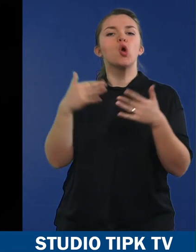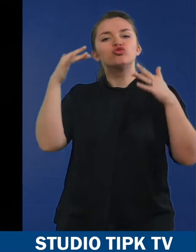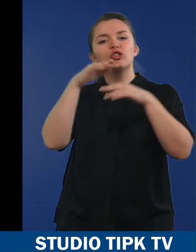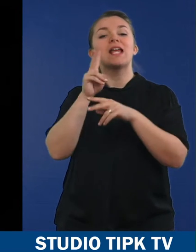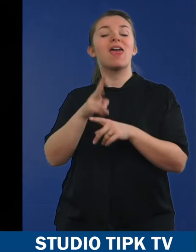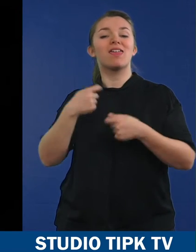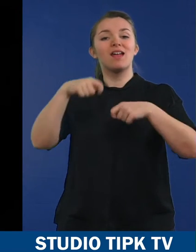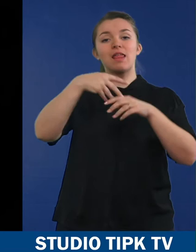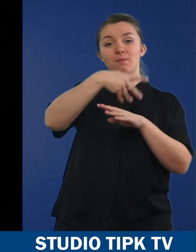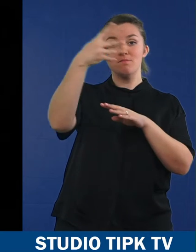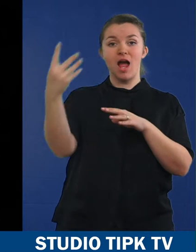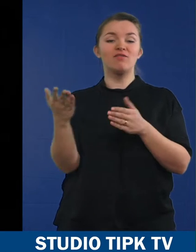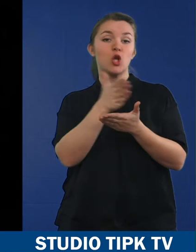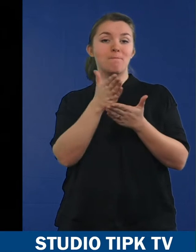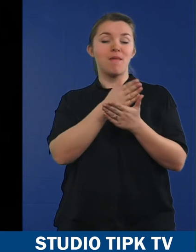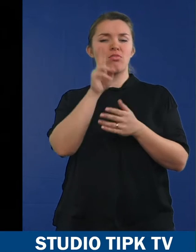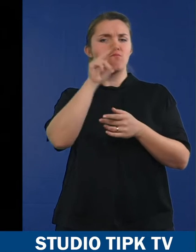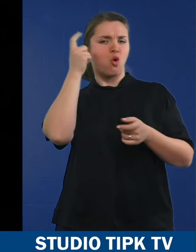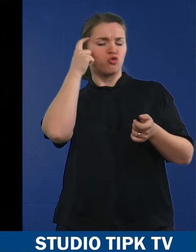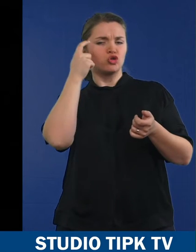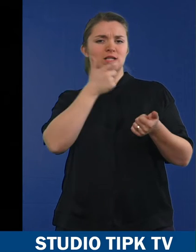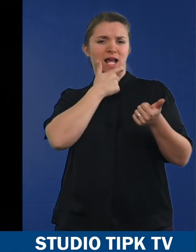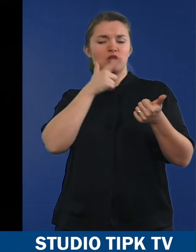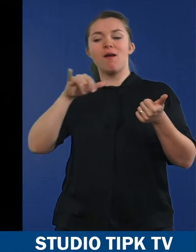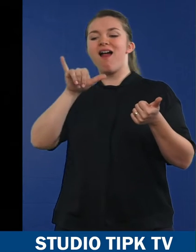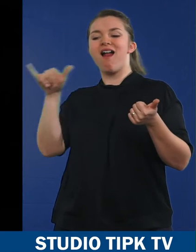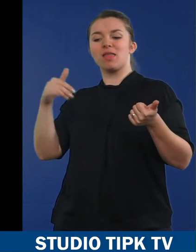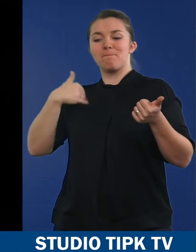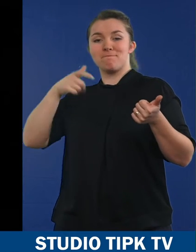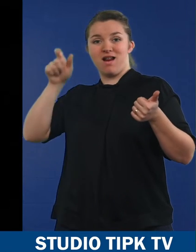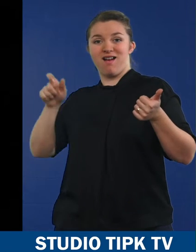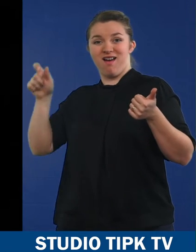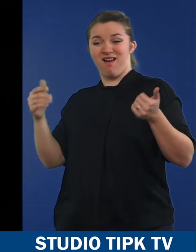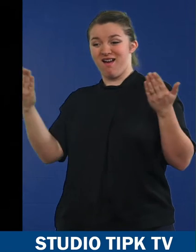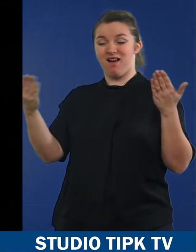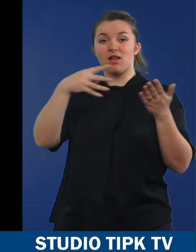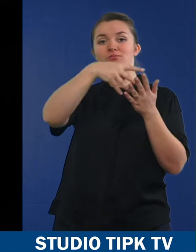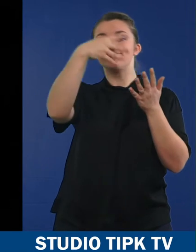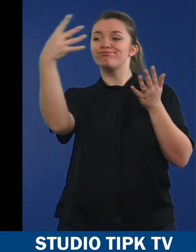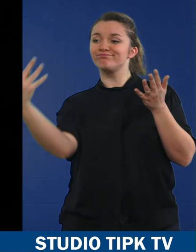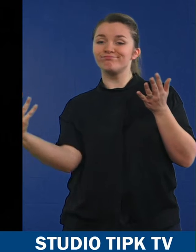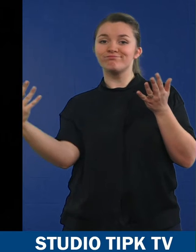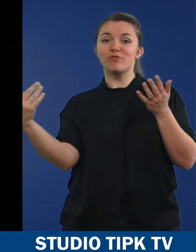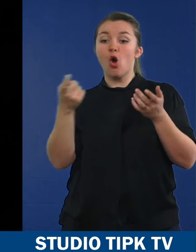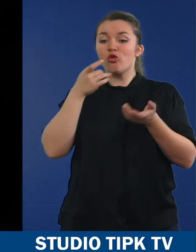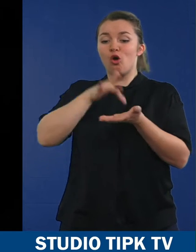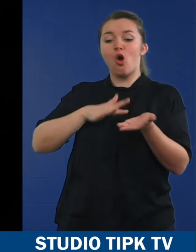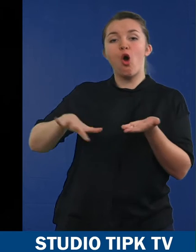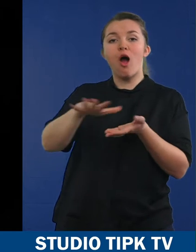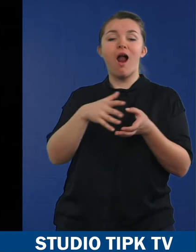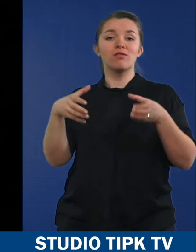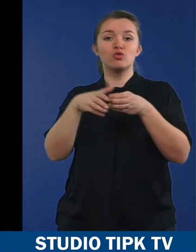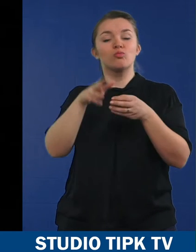mavrice med modrostjo starejših ter poletom mladih in sicer na vseh ravneh od lokalne